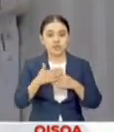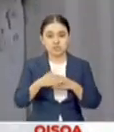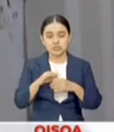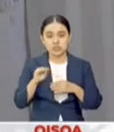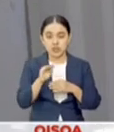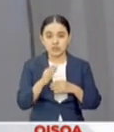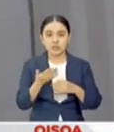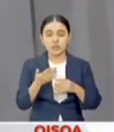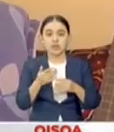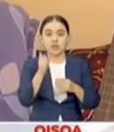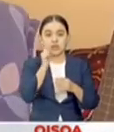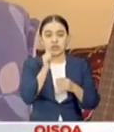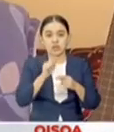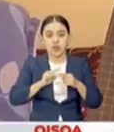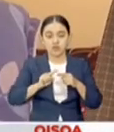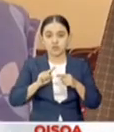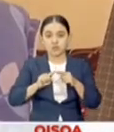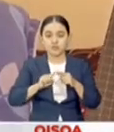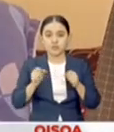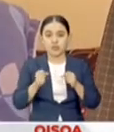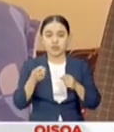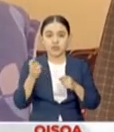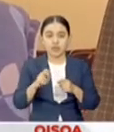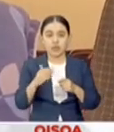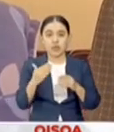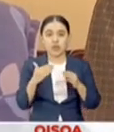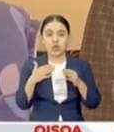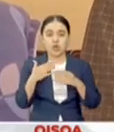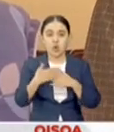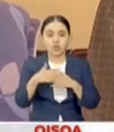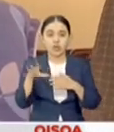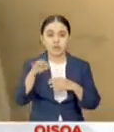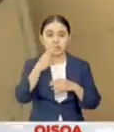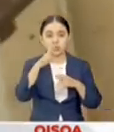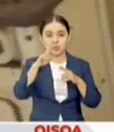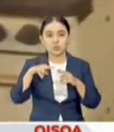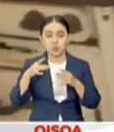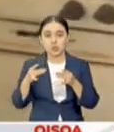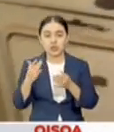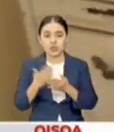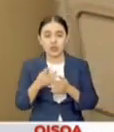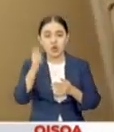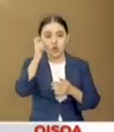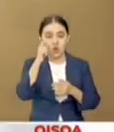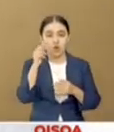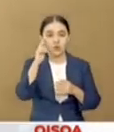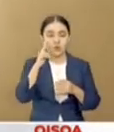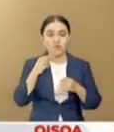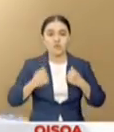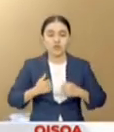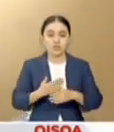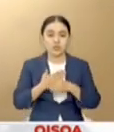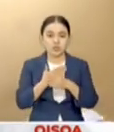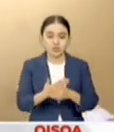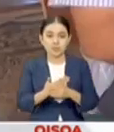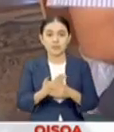eshiklarimiz. Ertaga mana qish kelyapti. Mana bu oynalar hammasini skvochingdan ko'ryapsiz. Hokimiyatdan shu tualet vanna yordam berishdi,